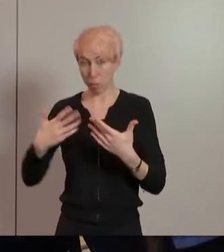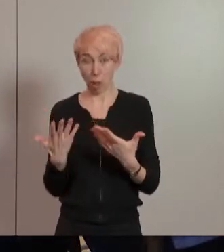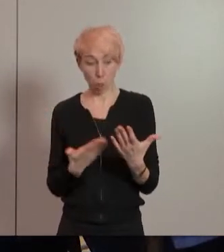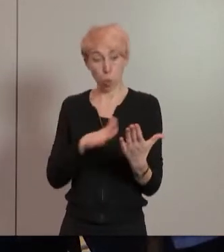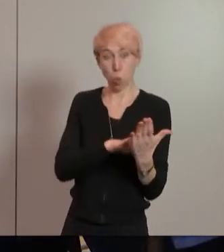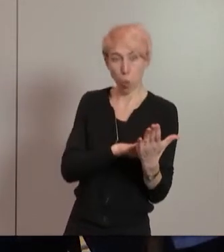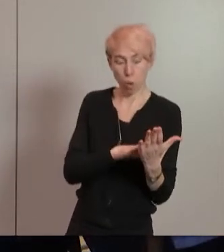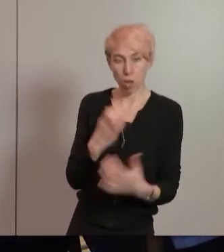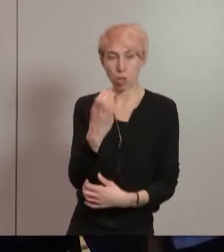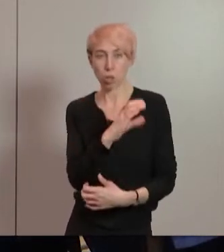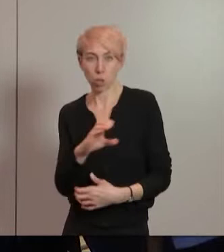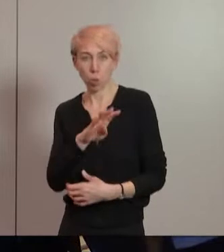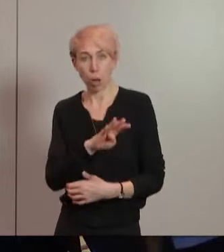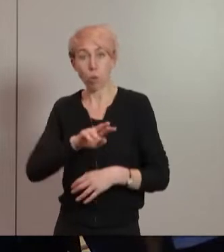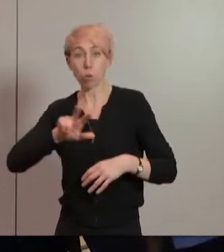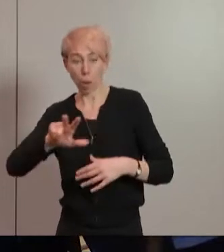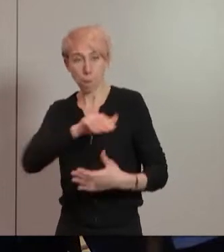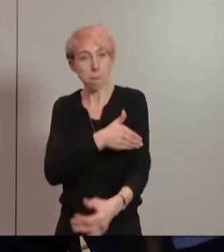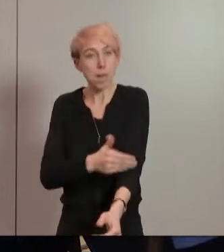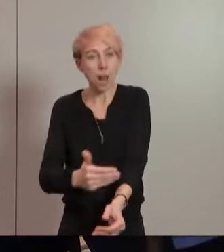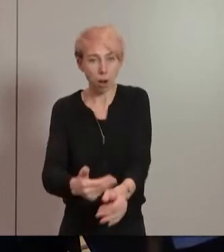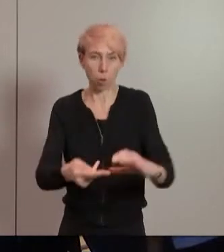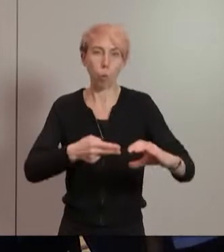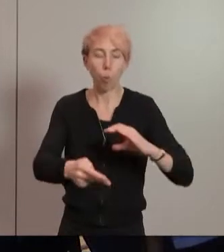à hauteur de 143 milliards d'euros.